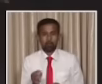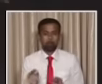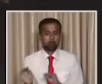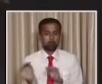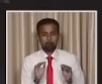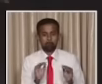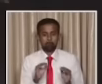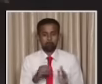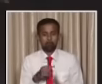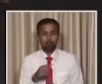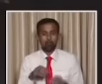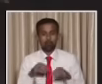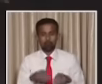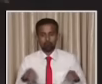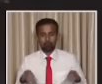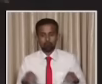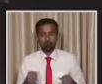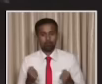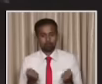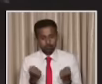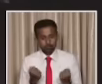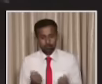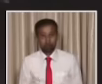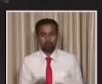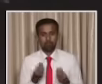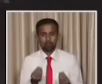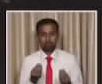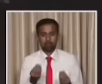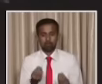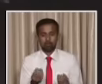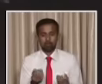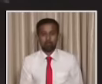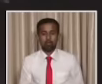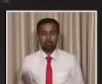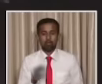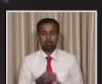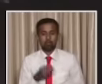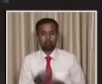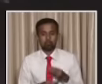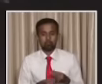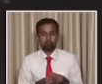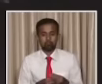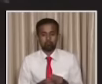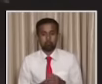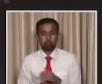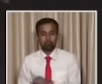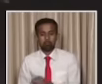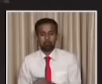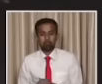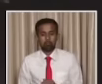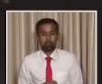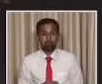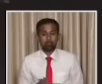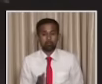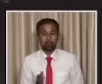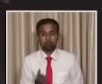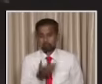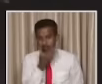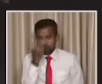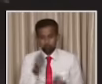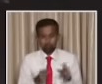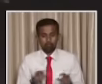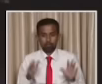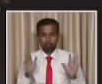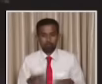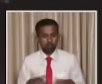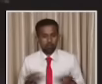මේ රටේ වැවිලි කර්මාන්තයට හයියක් ලබා දෙයි. එහෙම නැතුව මේක ආපහු වතු සමාගම් වලට කමුරන්න මං හිතන්නේ නැහැ වතු දමිළ ජනතාව එකතු වෙයි